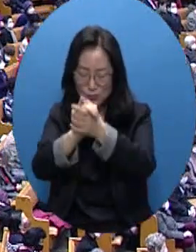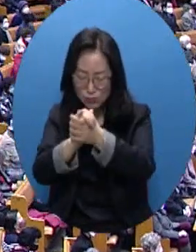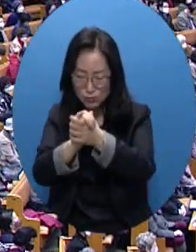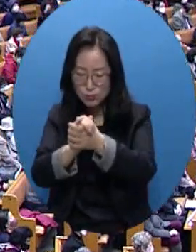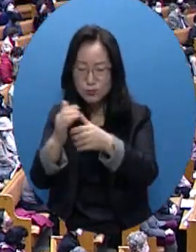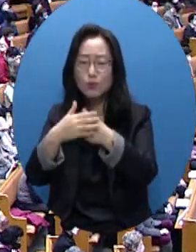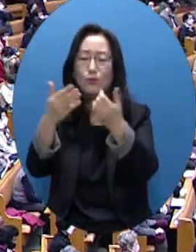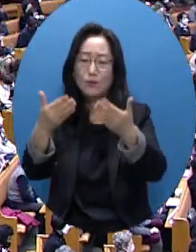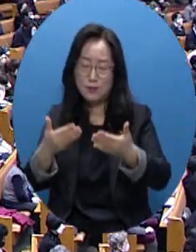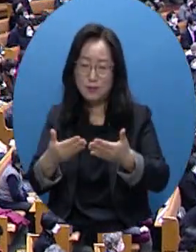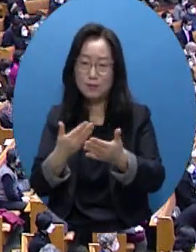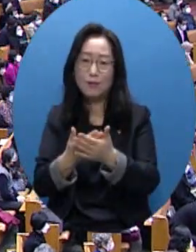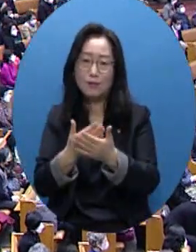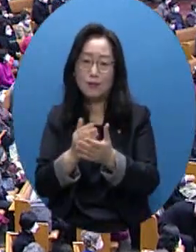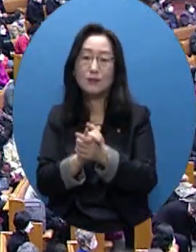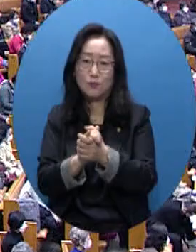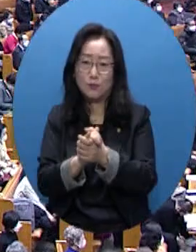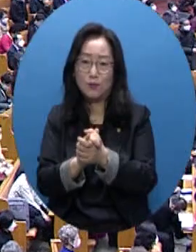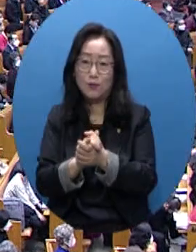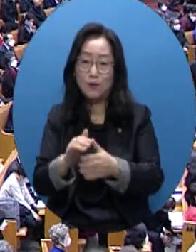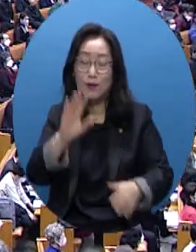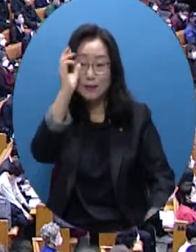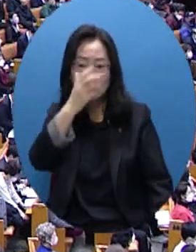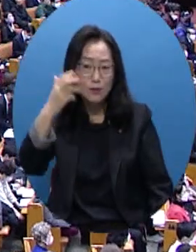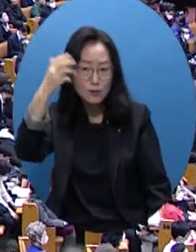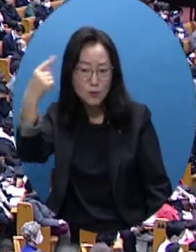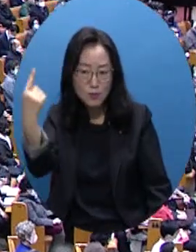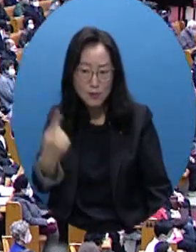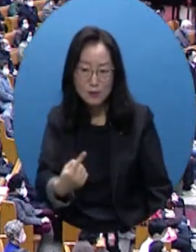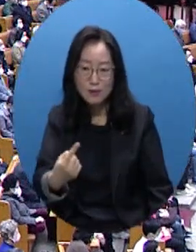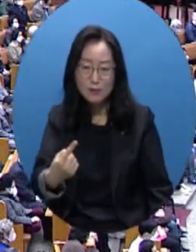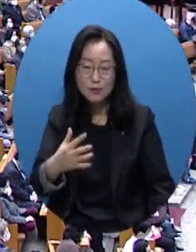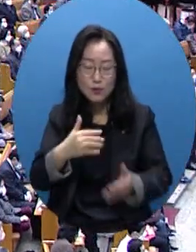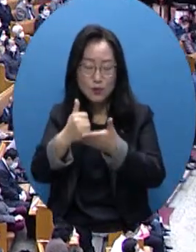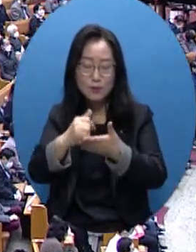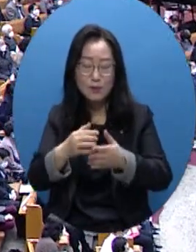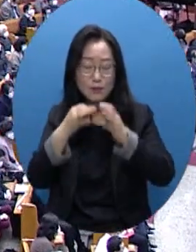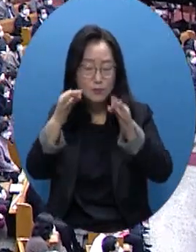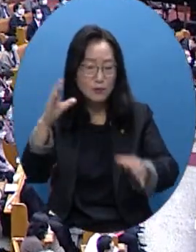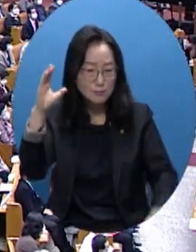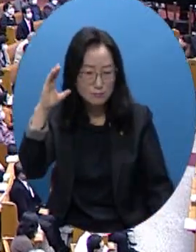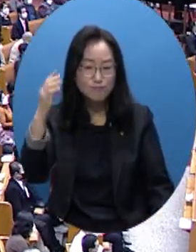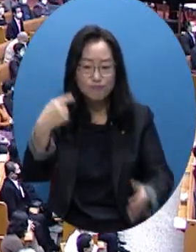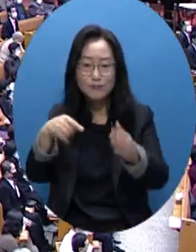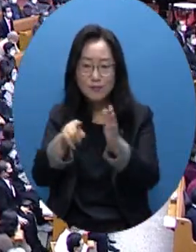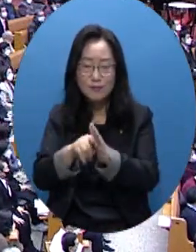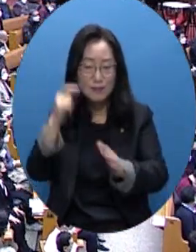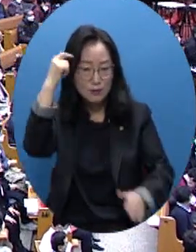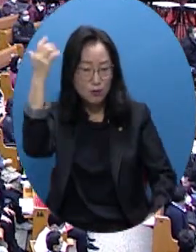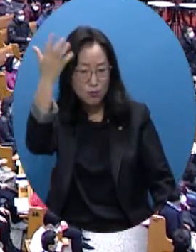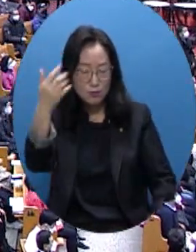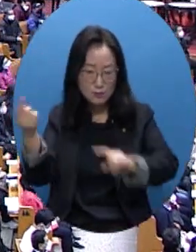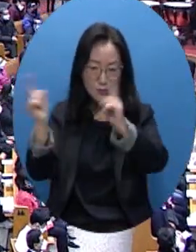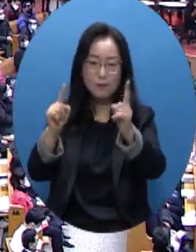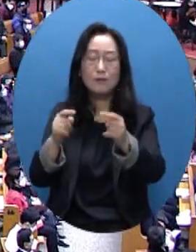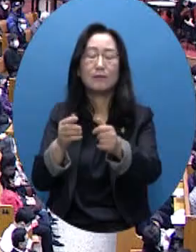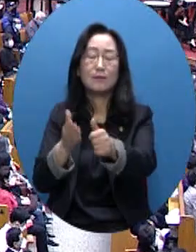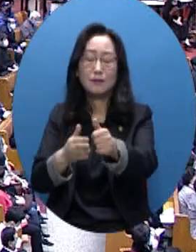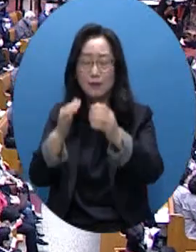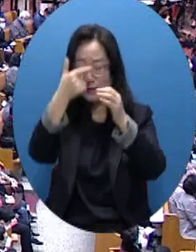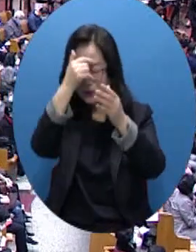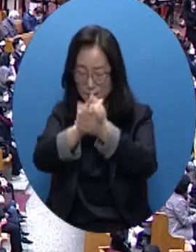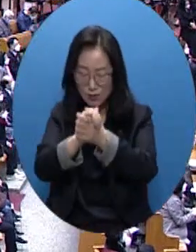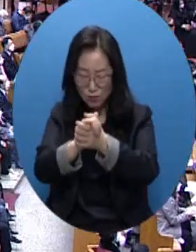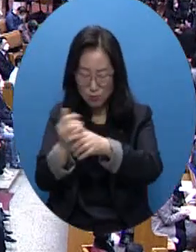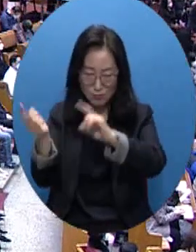그러므로 랜들 성령께서 내 마음의 찾아서 주님의 음성을 들을 주도록 영적으로 깨어 있어야 됩니다 기도로 깨어 있고